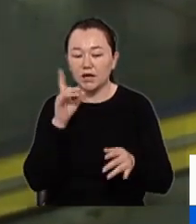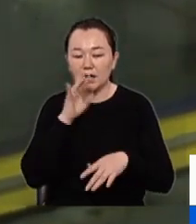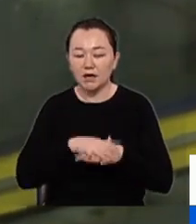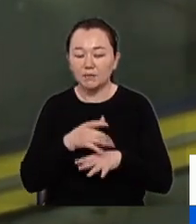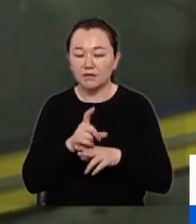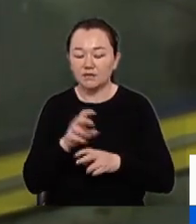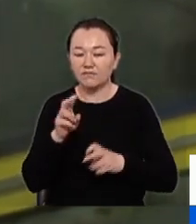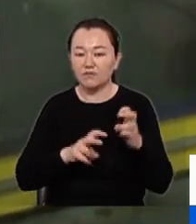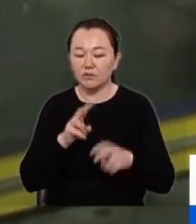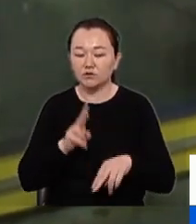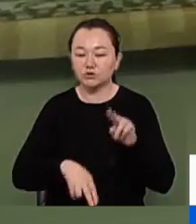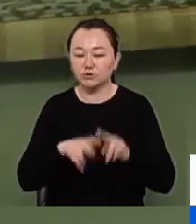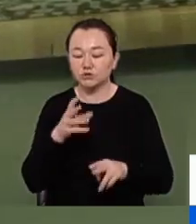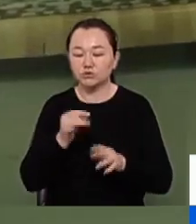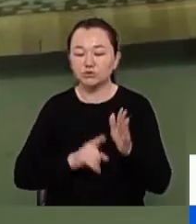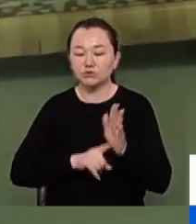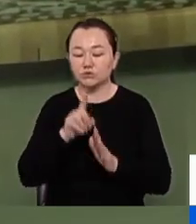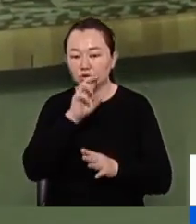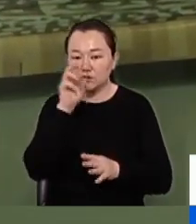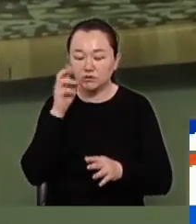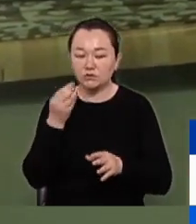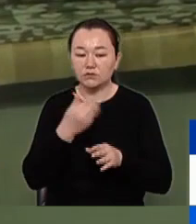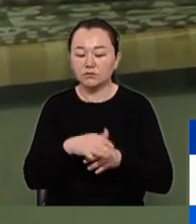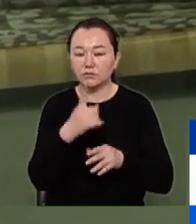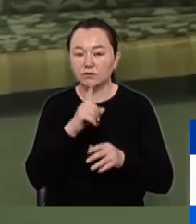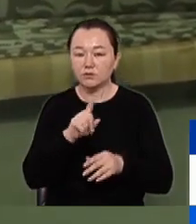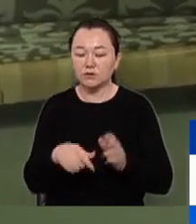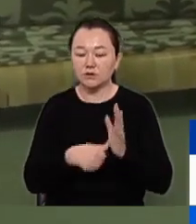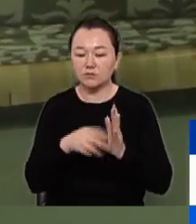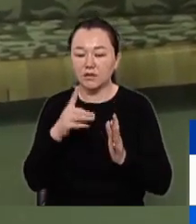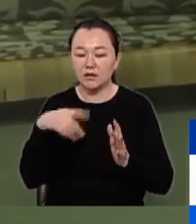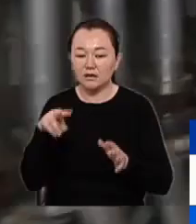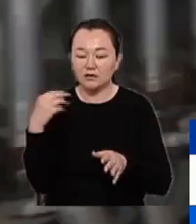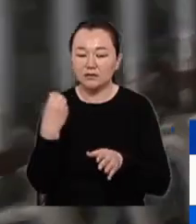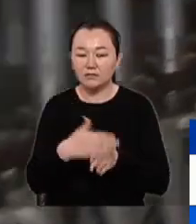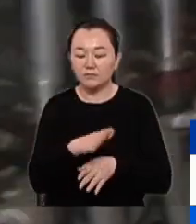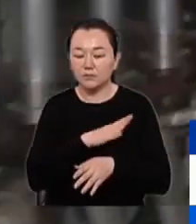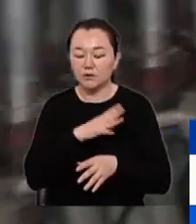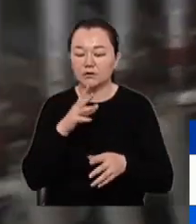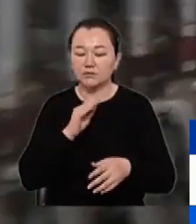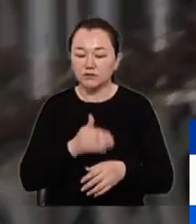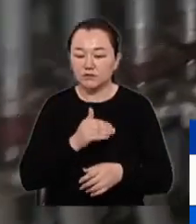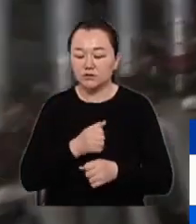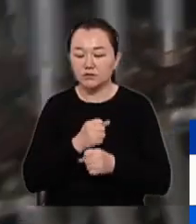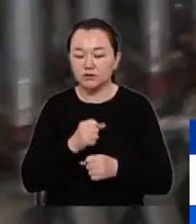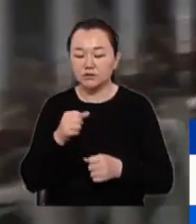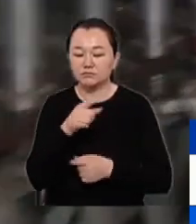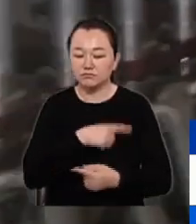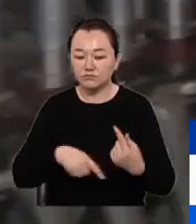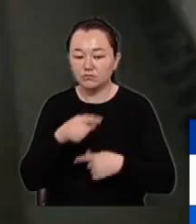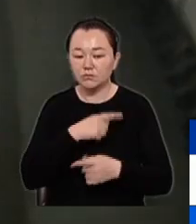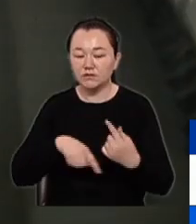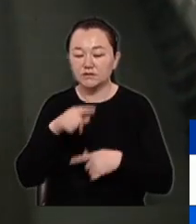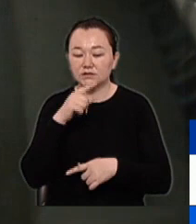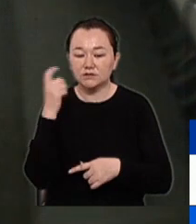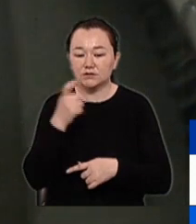бұл фабриканы салуға әу баста мемлекеттен 1,6 миллиард теңге бөлінгенін айтады. Кәсіптің тасын өрге домалатуға бизнес